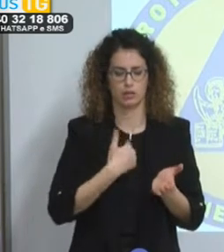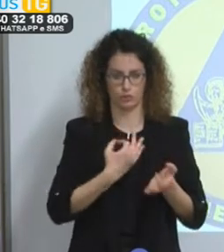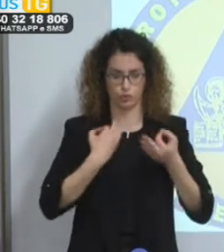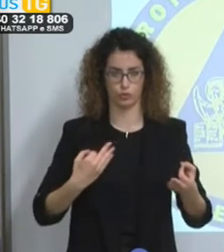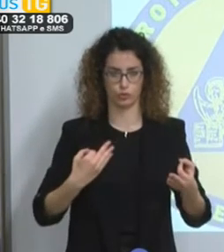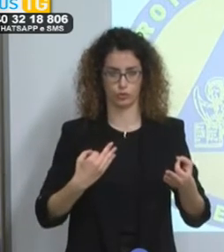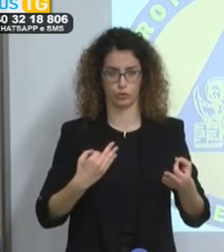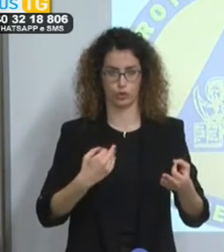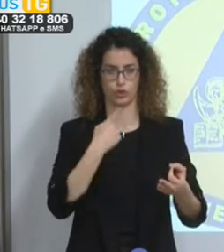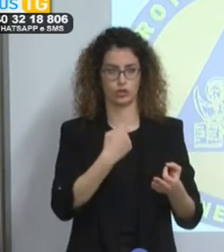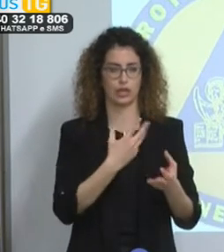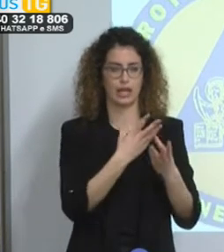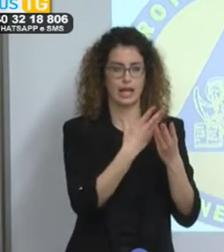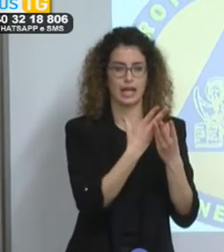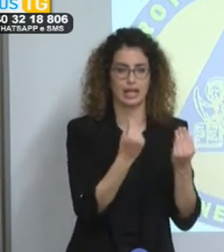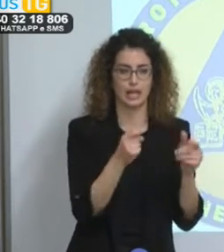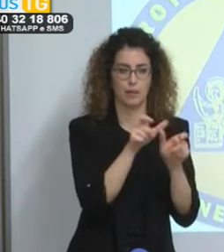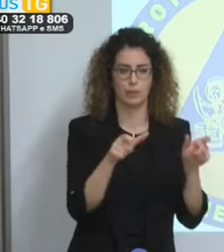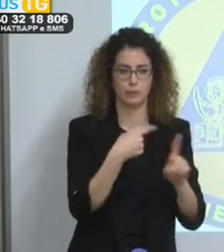che molti positivi non sono positivi.